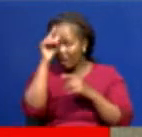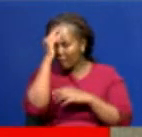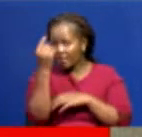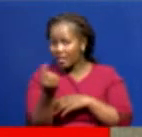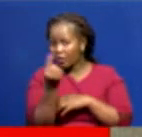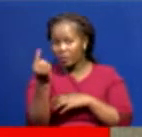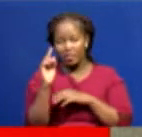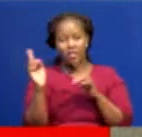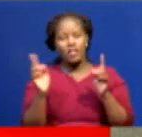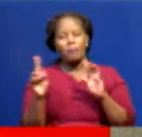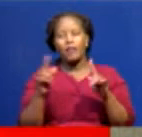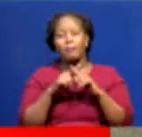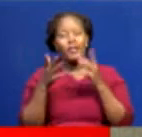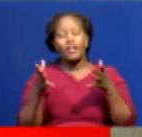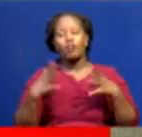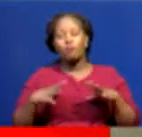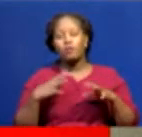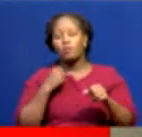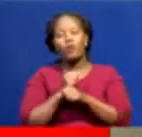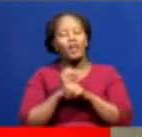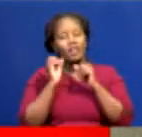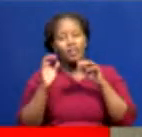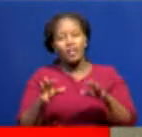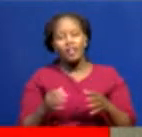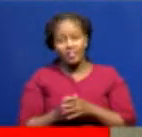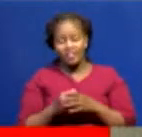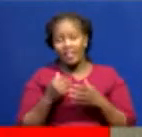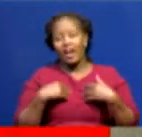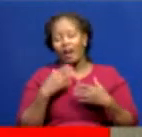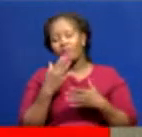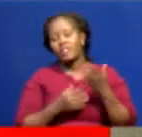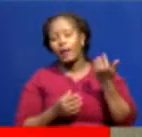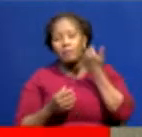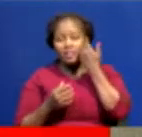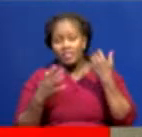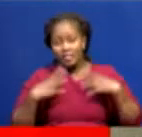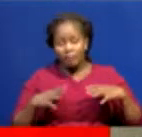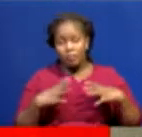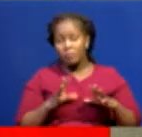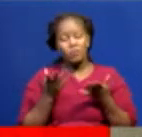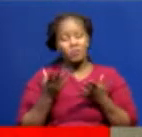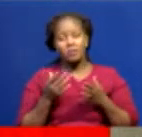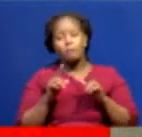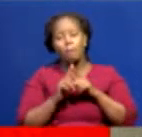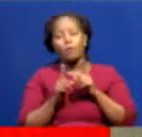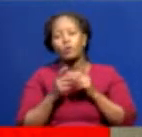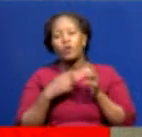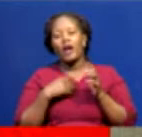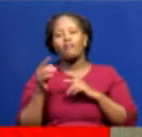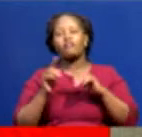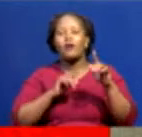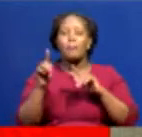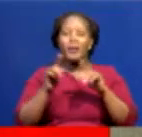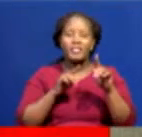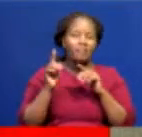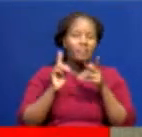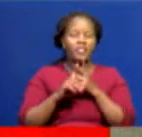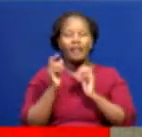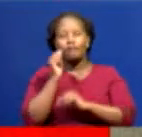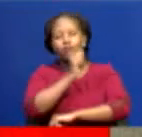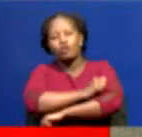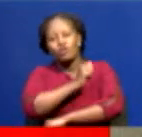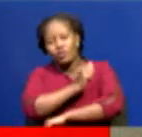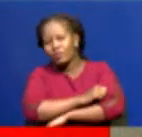sasa watu waweze kuenda kufanya kazi. Kuna wale ambao ni wagonjwa, mtu anafaa kuenda hospitali, kuna wasafiri, kuna mashule zinaendelea, you